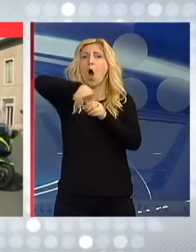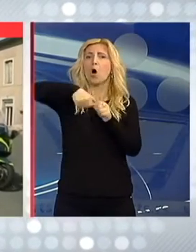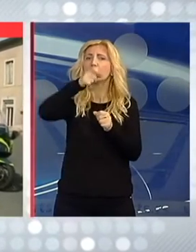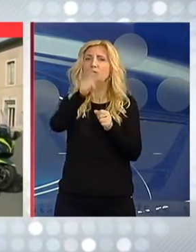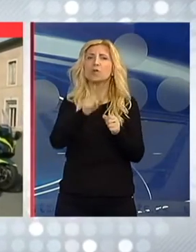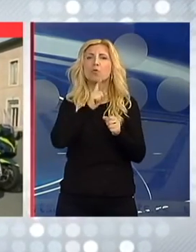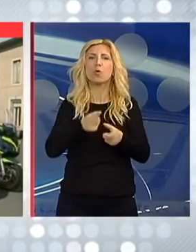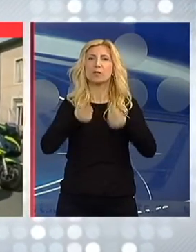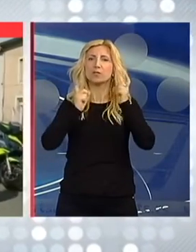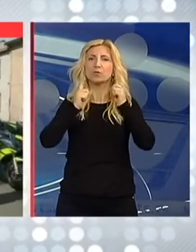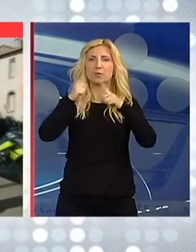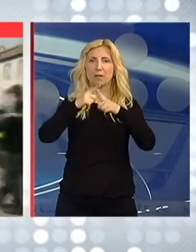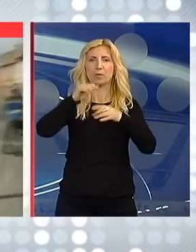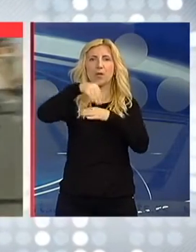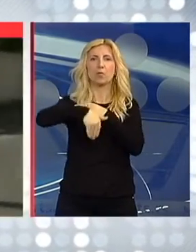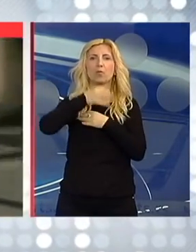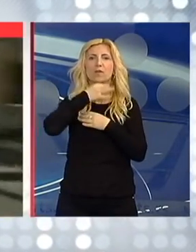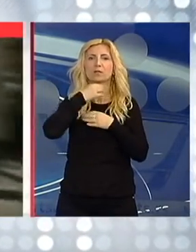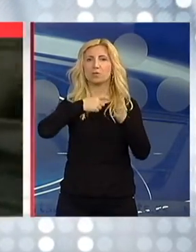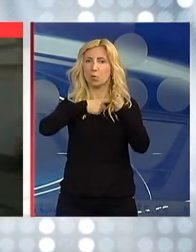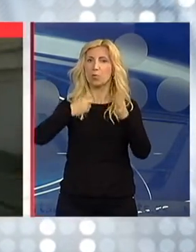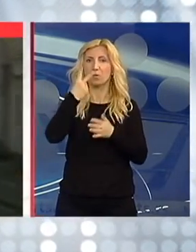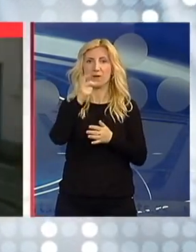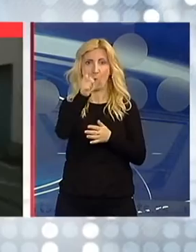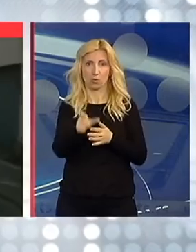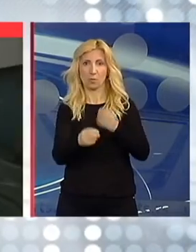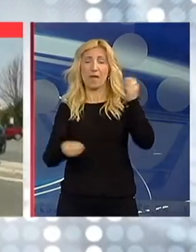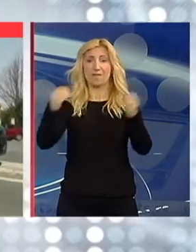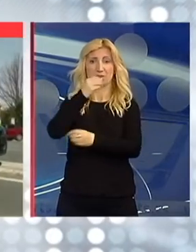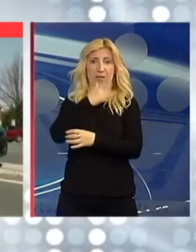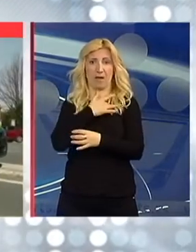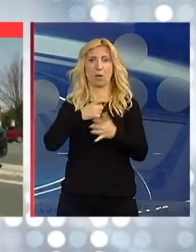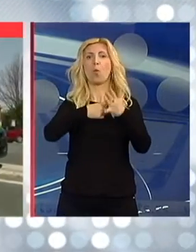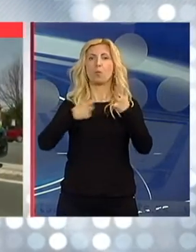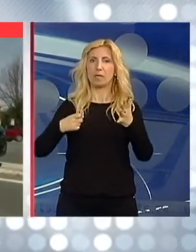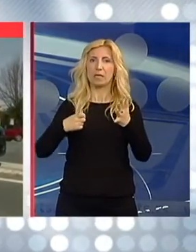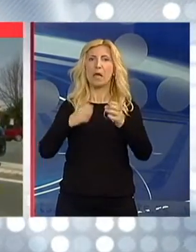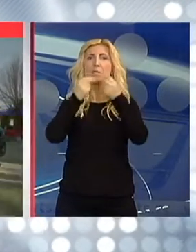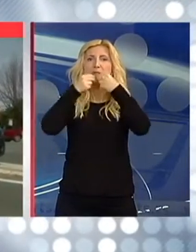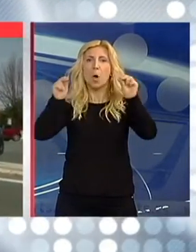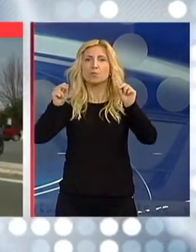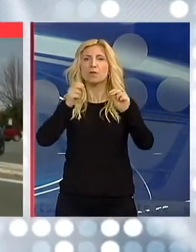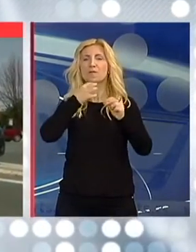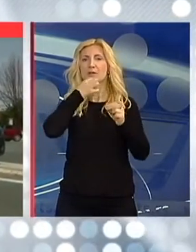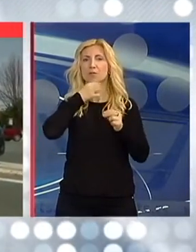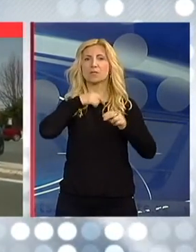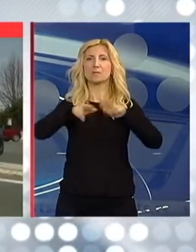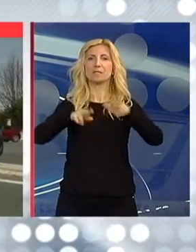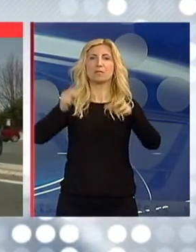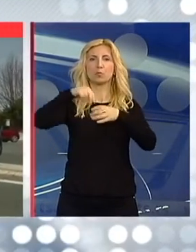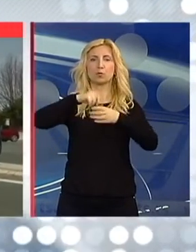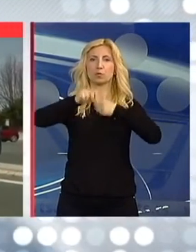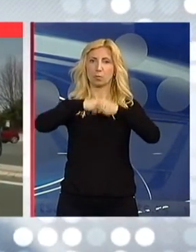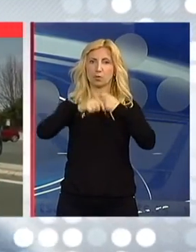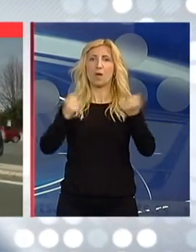Otmičar koji u gradiću Trebu na jugu Francuske ubio dve osobe i više ranio, ubijen je, saopštio je francuski ministar unutrašnjih